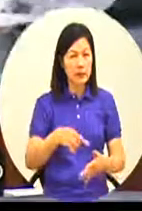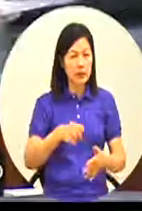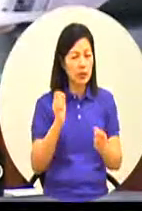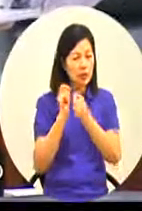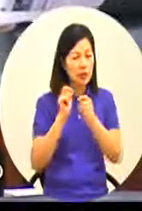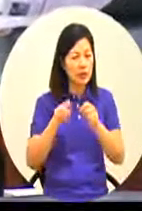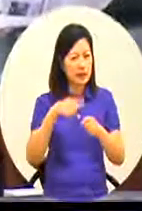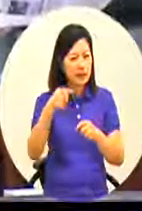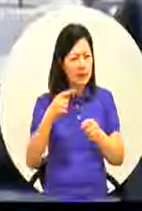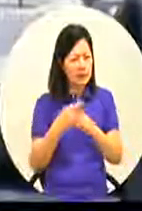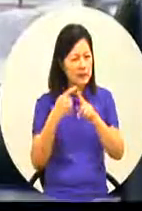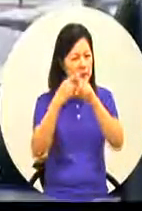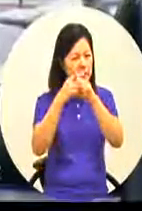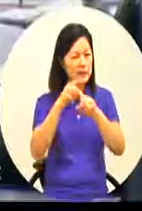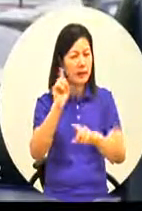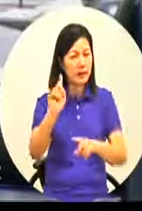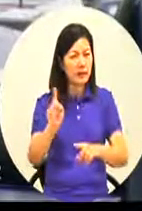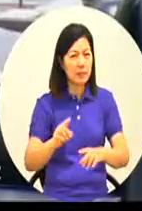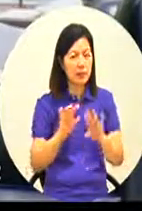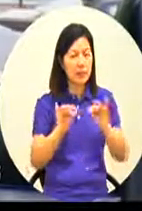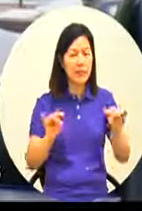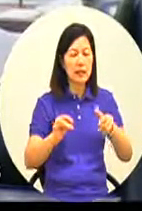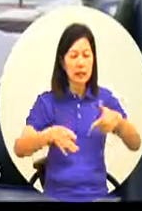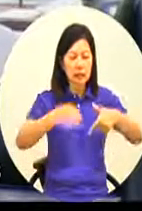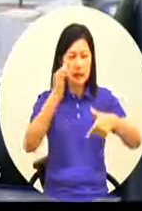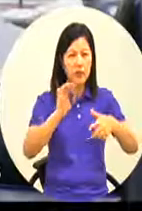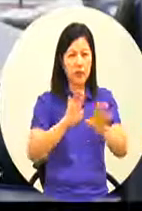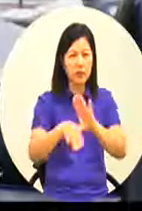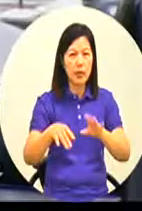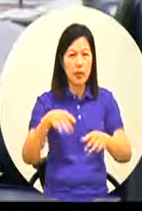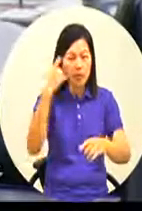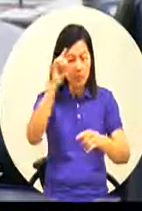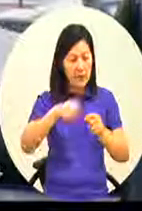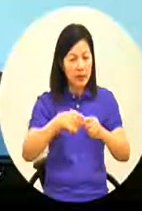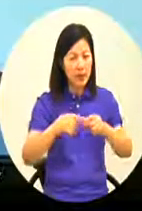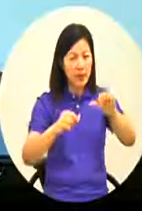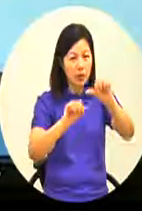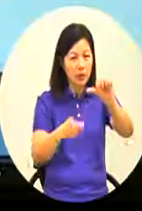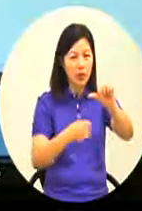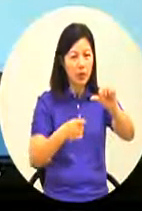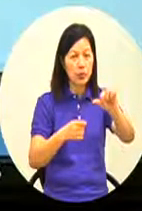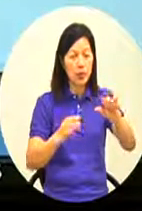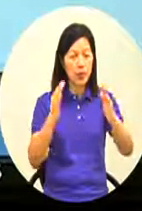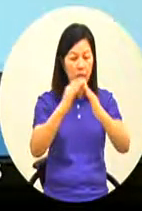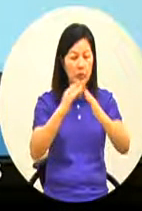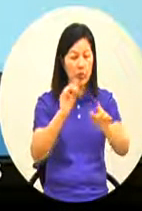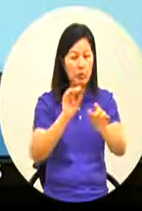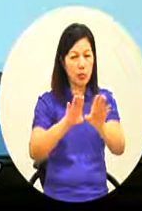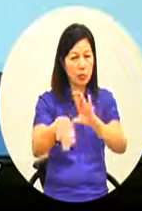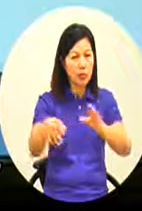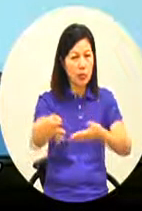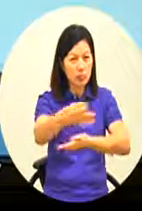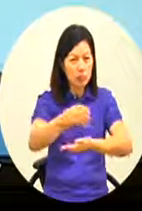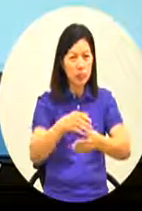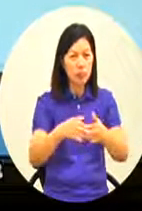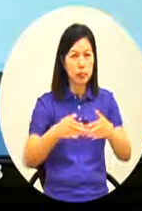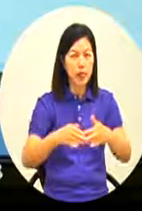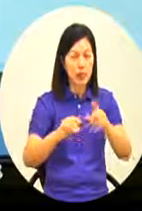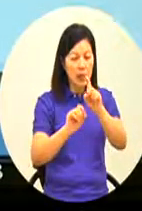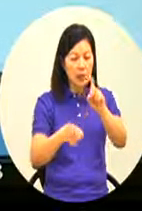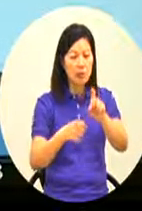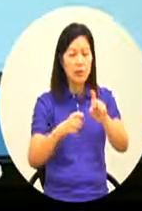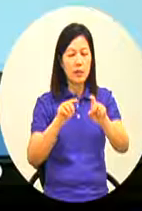得非常热门的，就是我们地价税的问题。明年的五月又要征房屋税，所以呢，从现在十一月开始吵，吵到